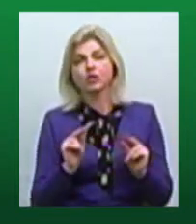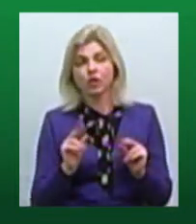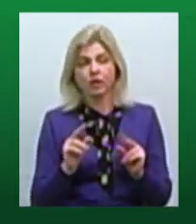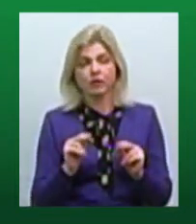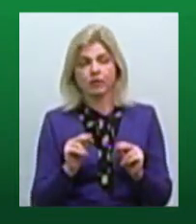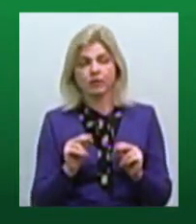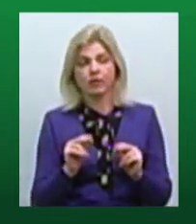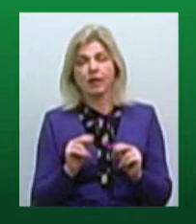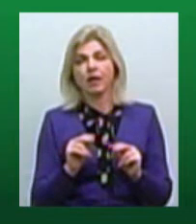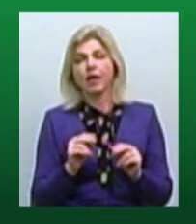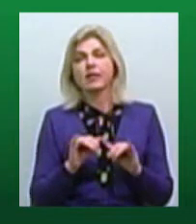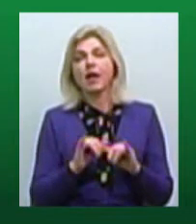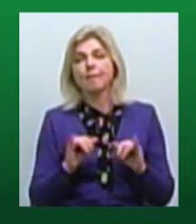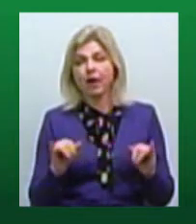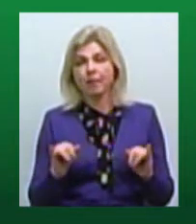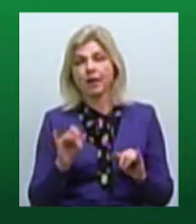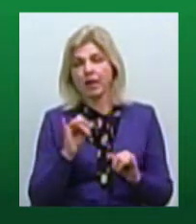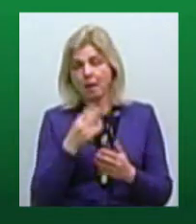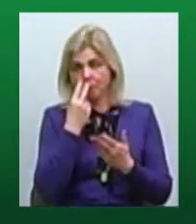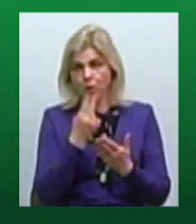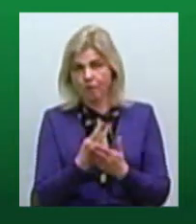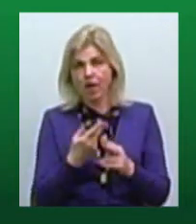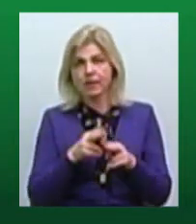динамика и вы проявите